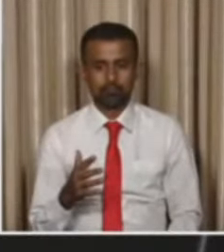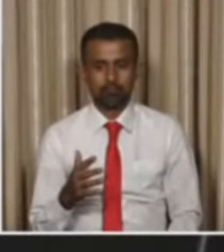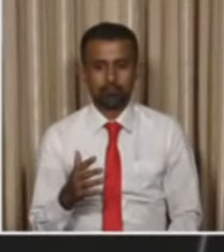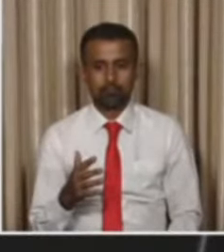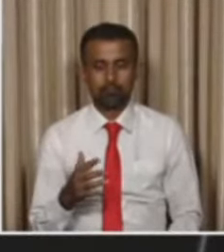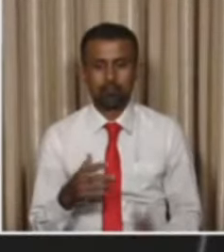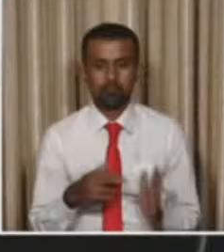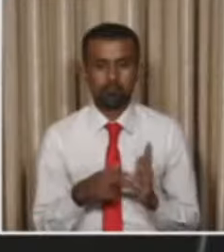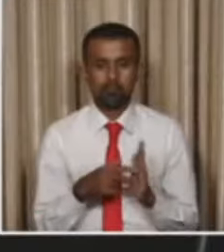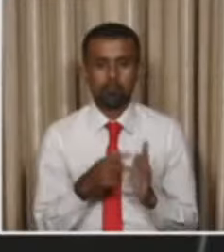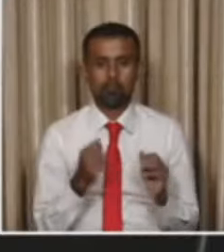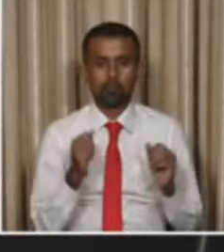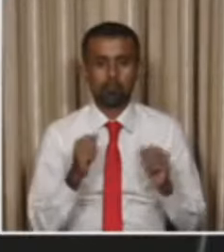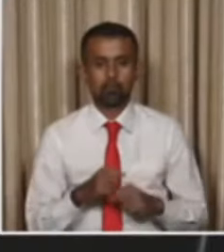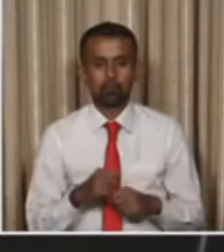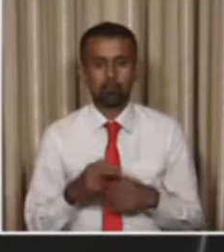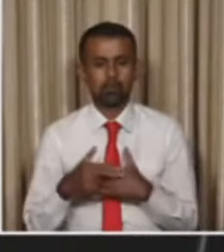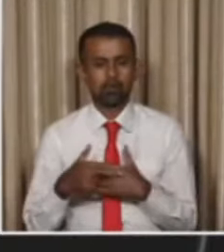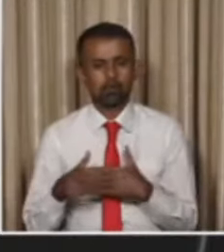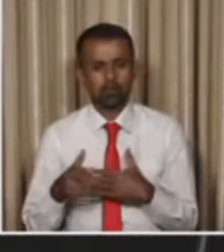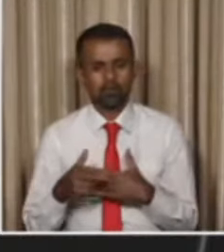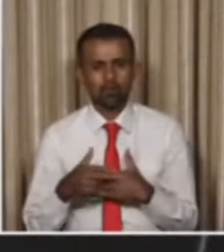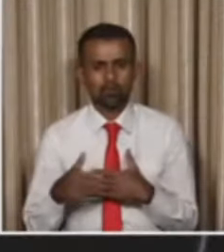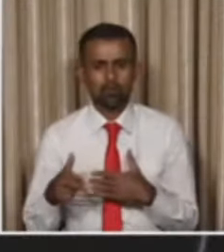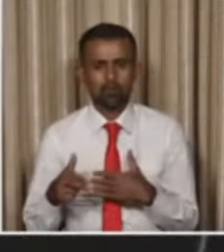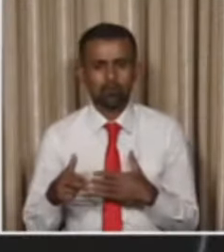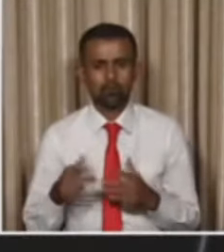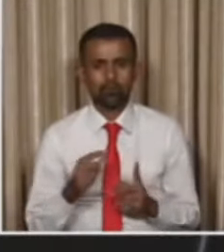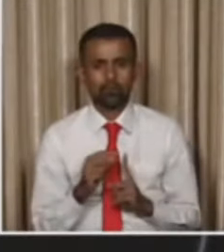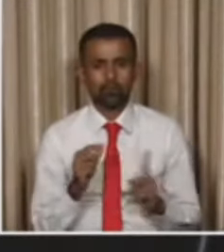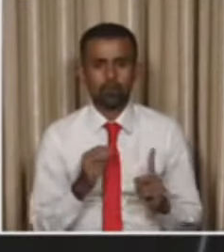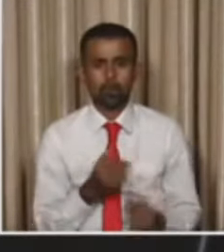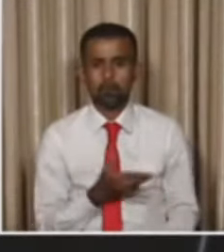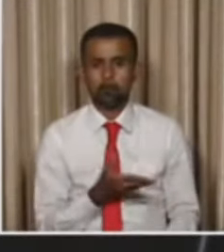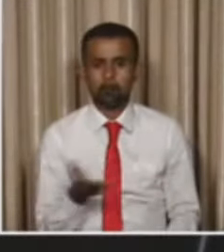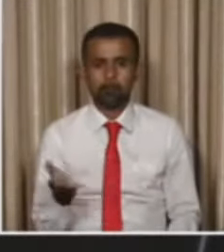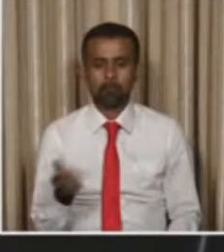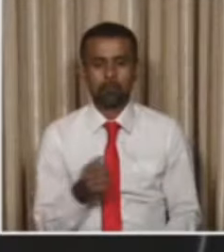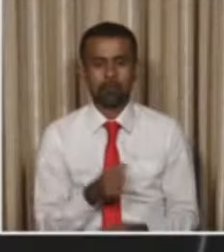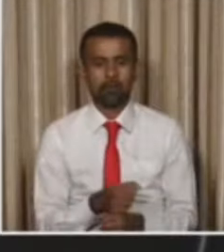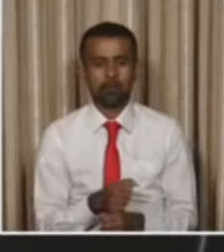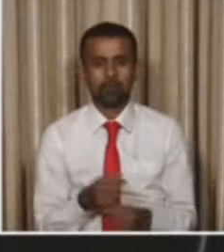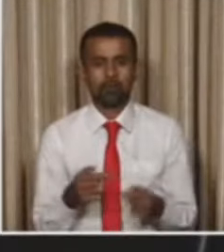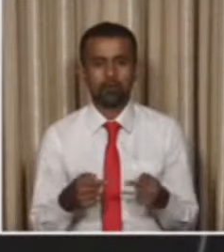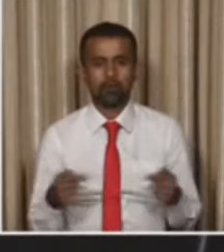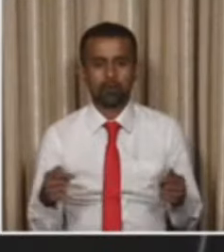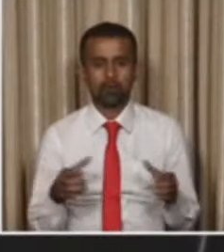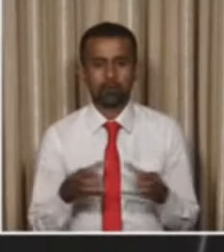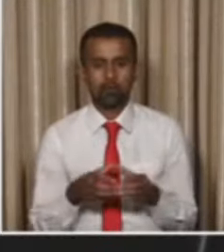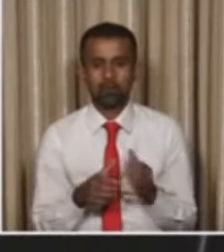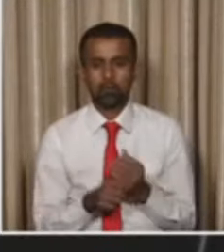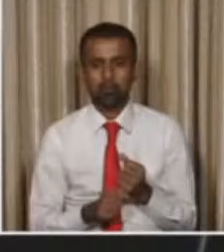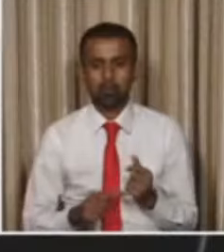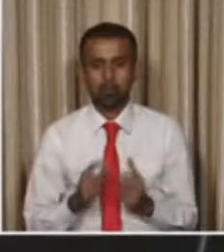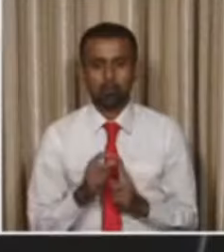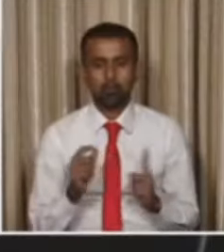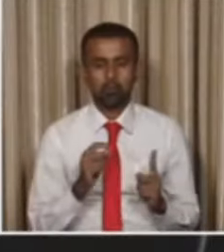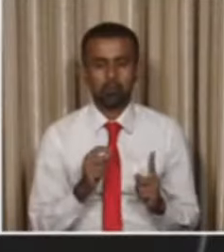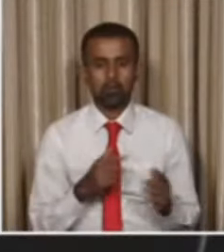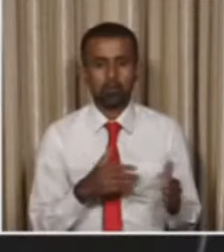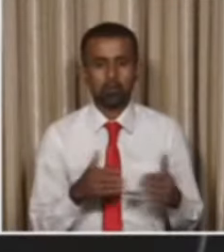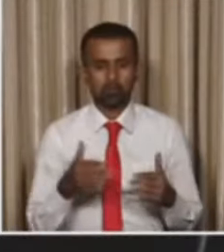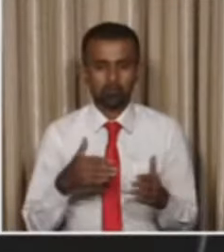ආර්ථික කඩාවැටීමට නොයෙක් හේතු සාධක මේ පාර්ලිමේන්තුවේ ආණ්ඩුවට විපක්ෂයට නියෝජනය කරන මන්ත්‍රී වුණ නොයෙක්